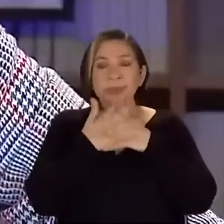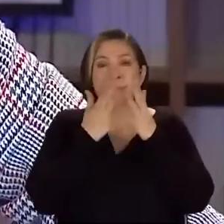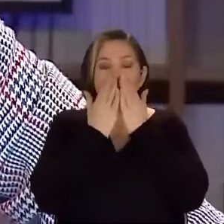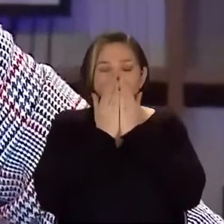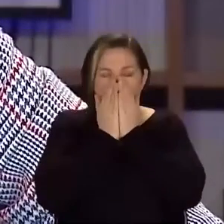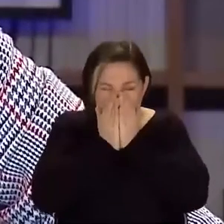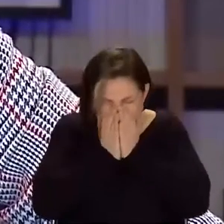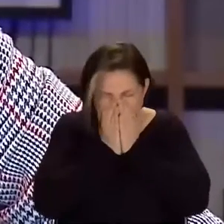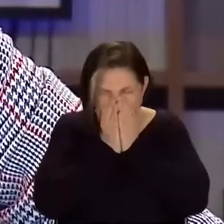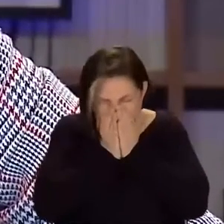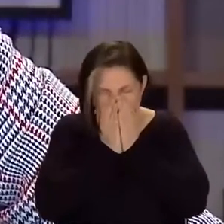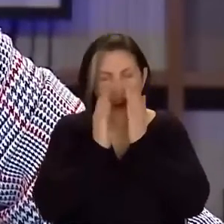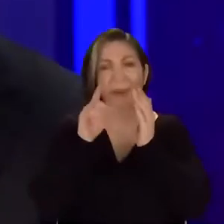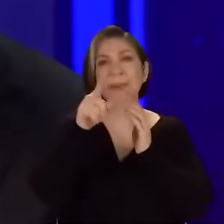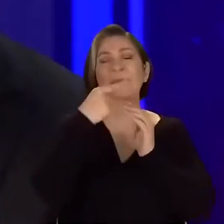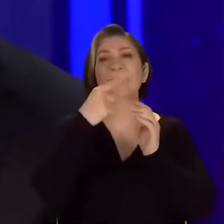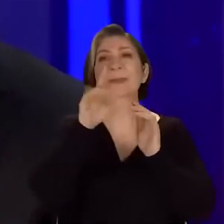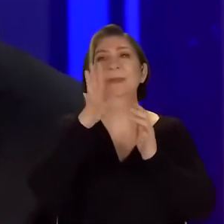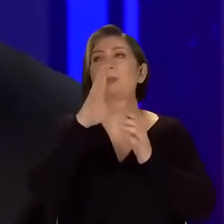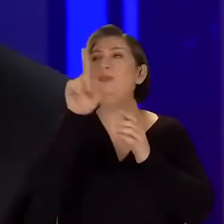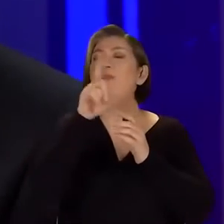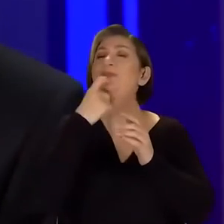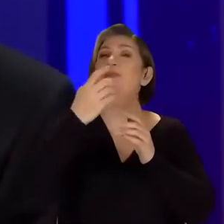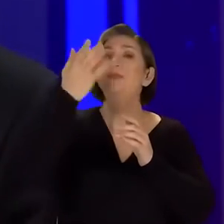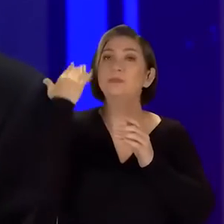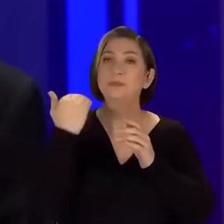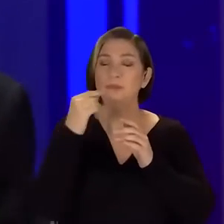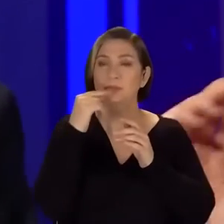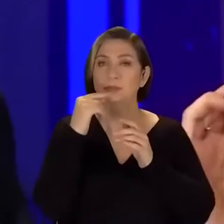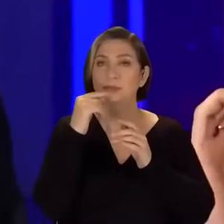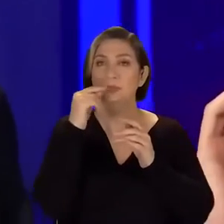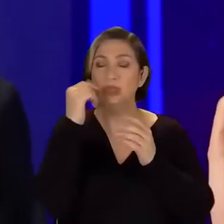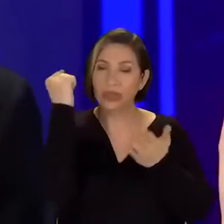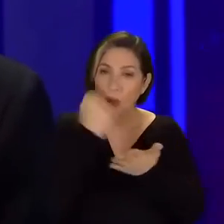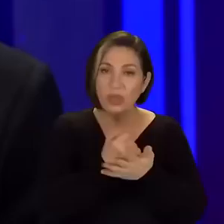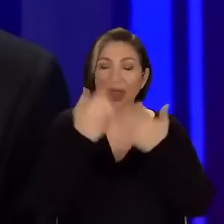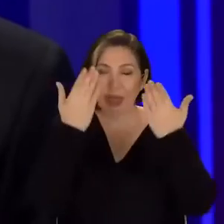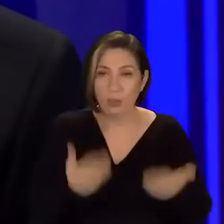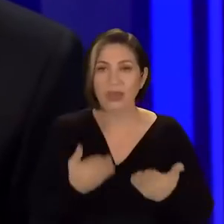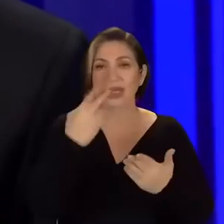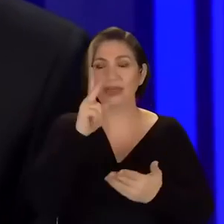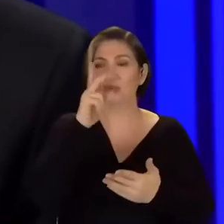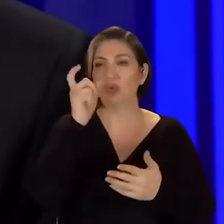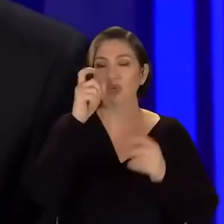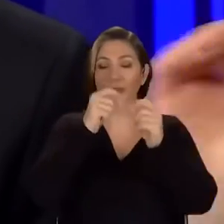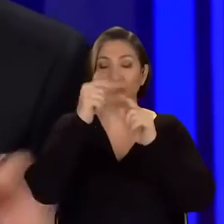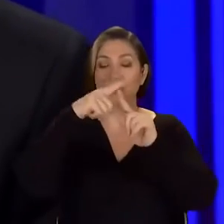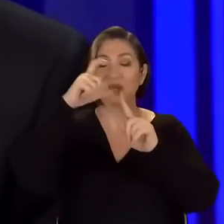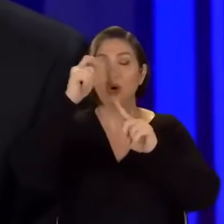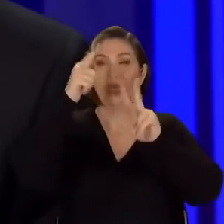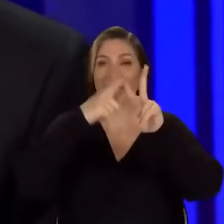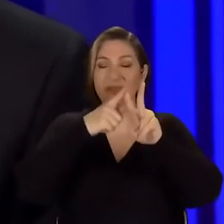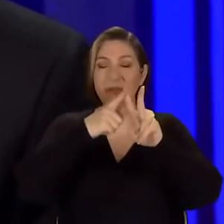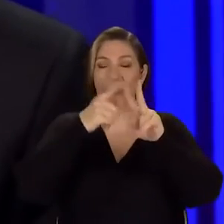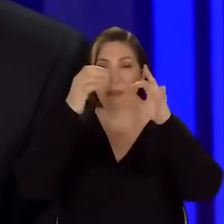onaylayan bu 10 yıllık, hani İngilizlerin decade dedikleri periyodu belki onaylayan şekilde işte Bitcoin 2009'da faaliyete